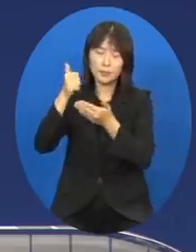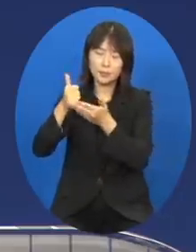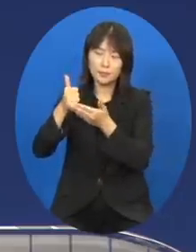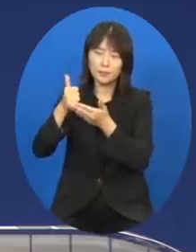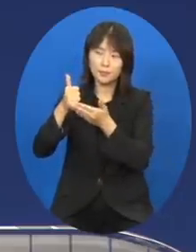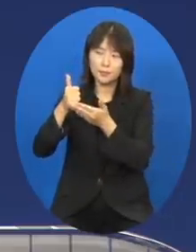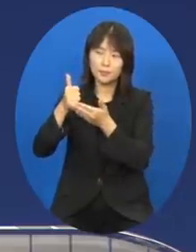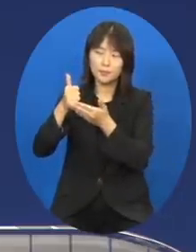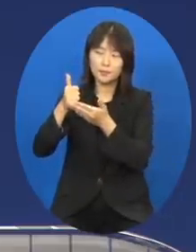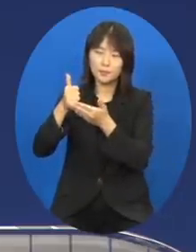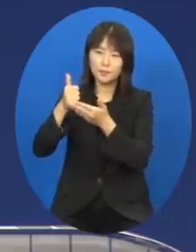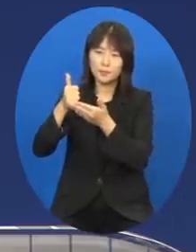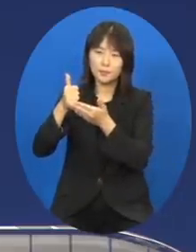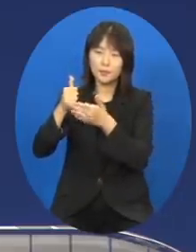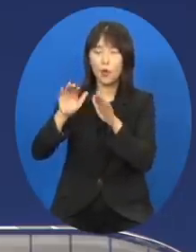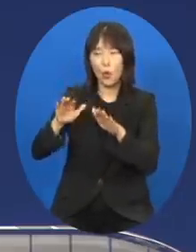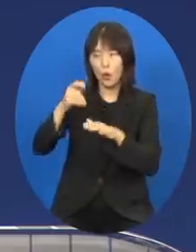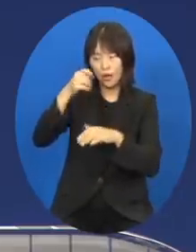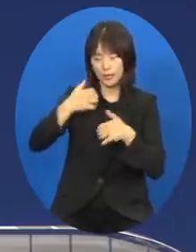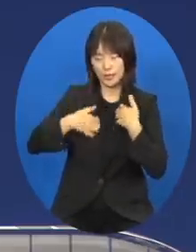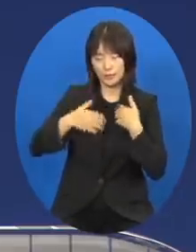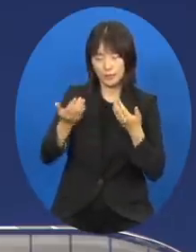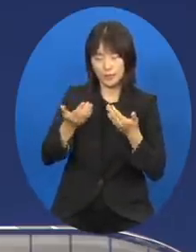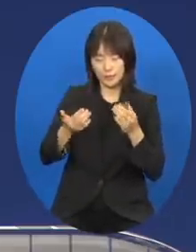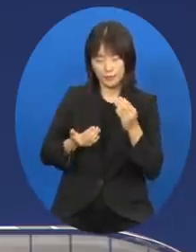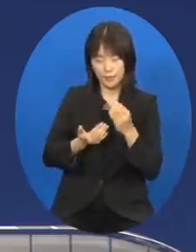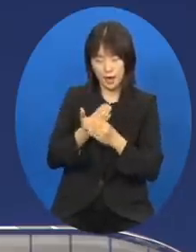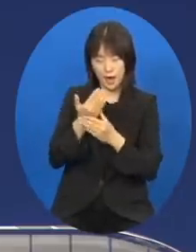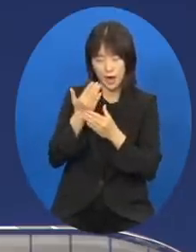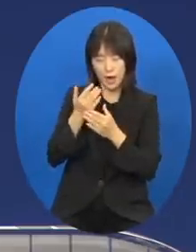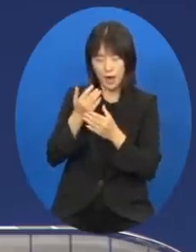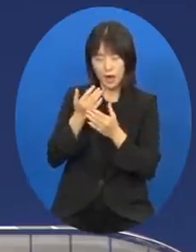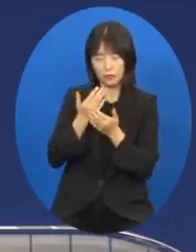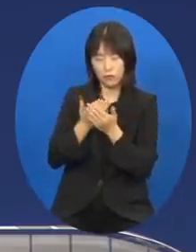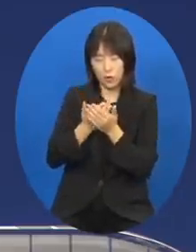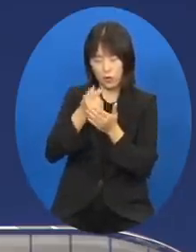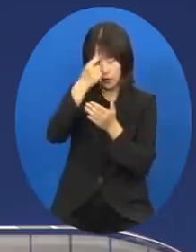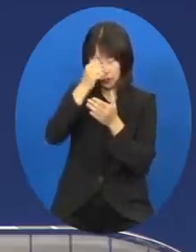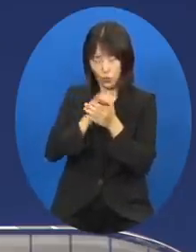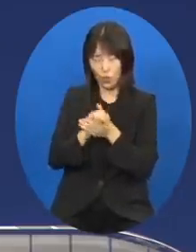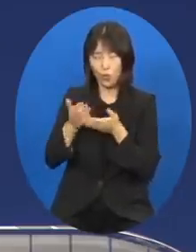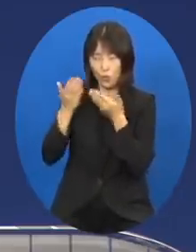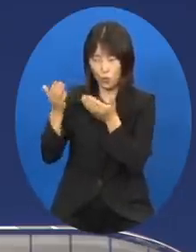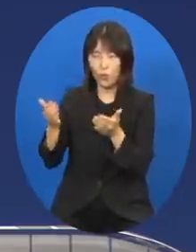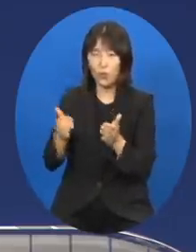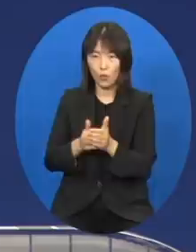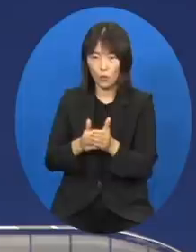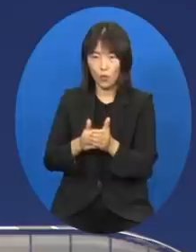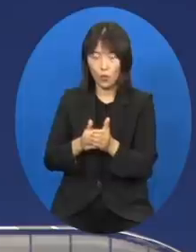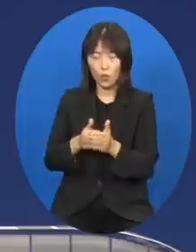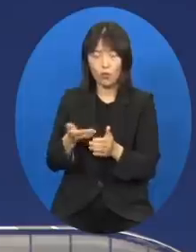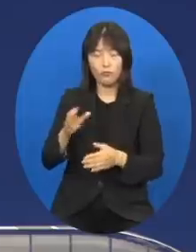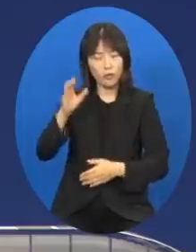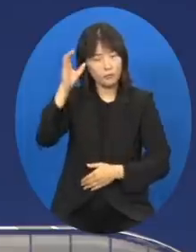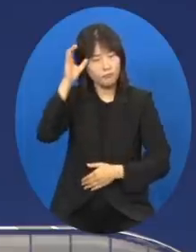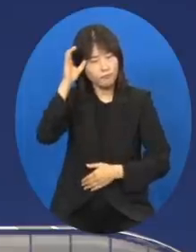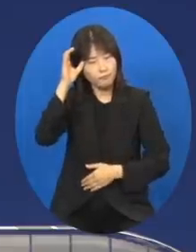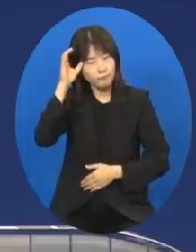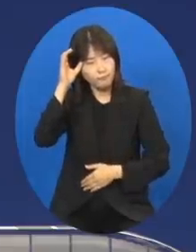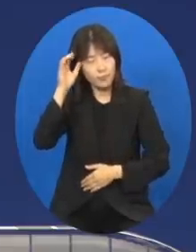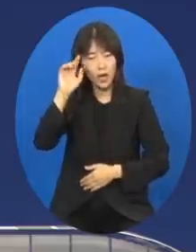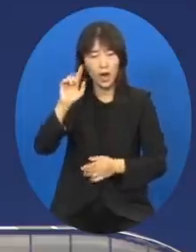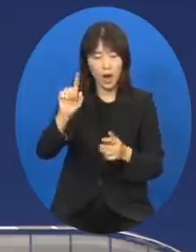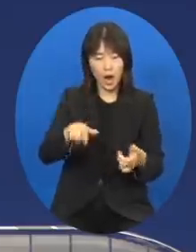하나님 오늘 기쁜 일 생기게 해주세요 라고 기도했습니다. 그런데 기대하는 마음으로 하루를